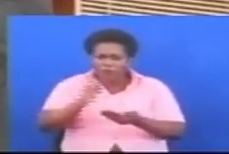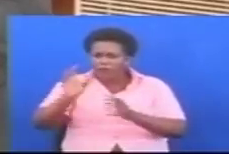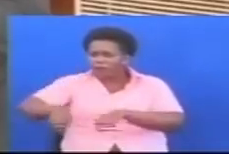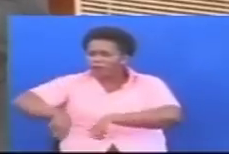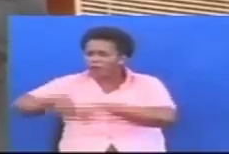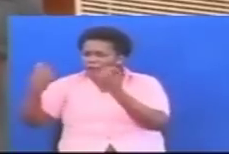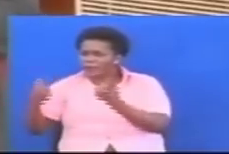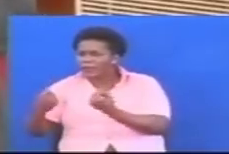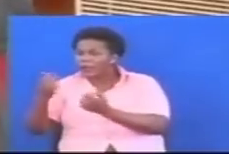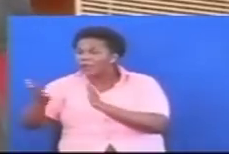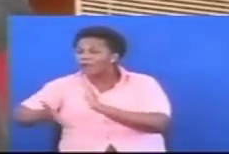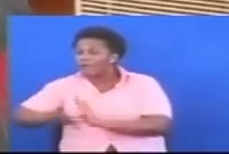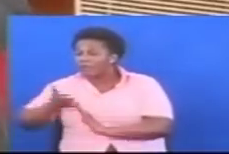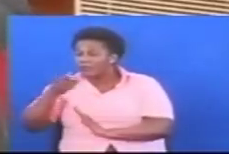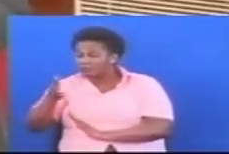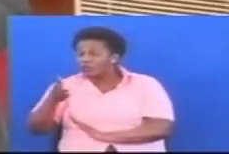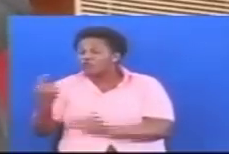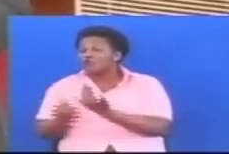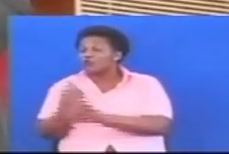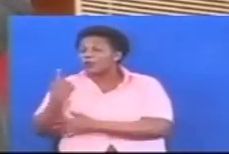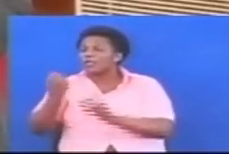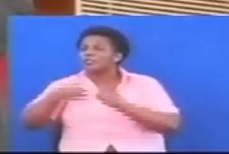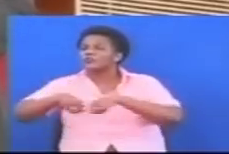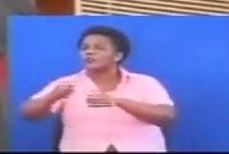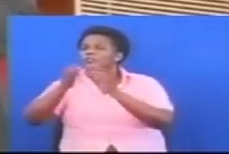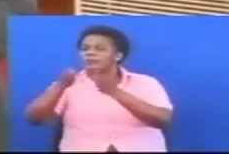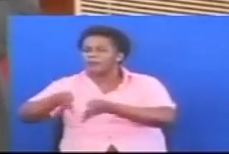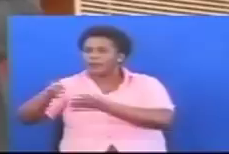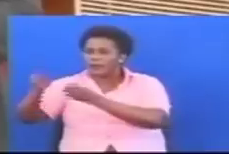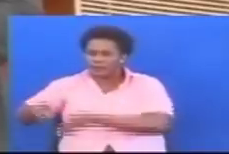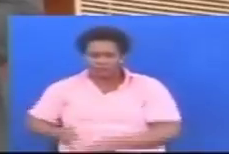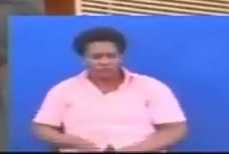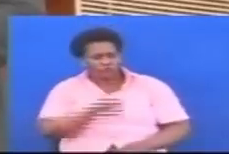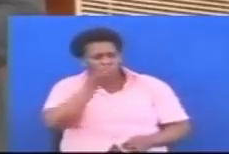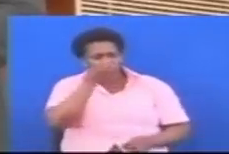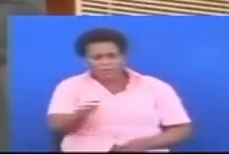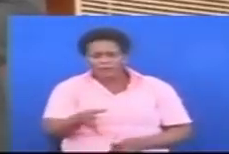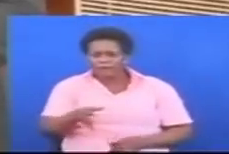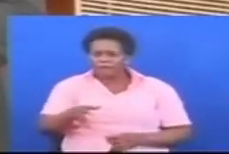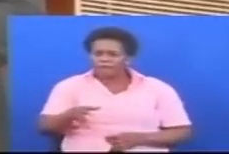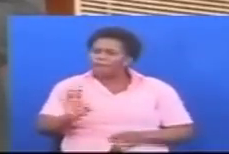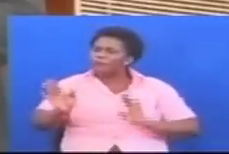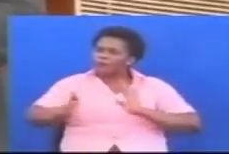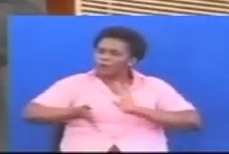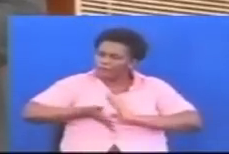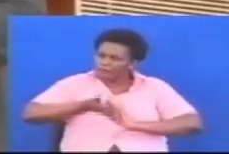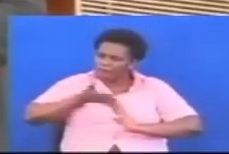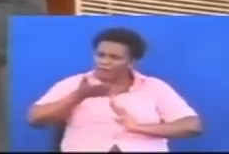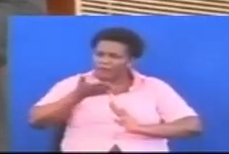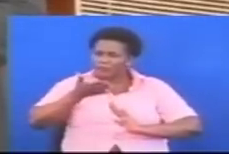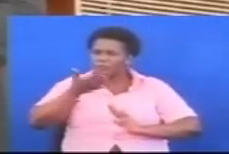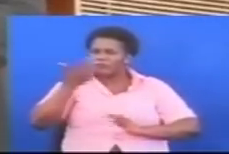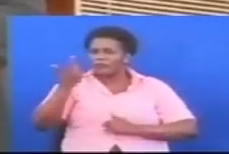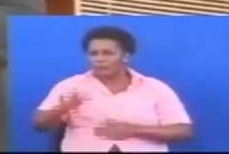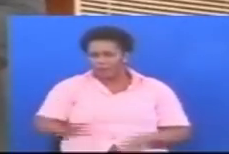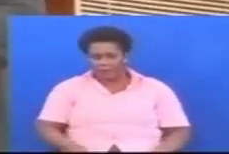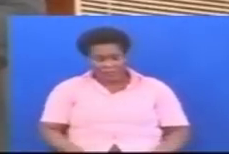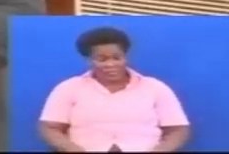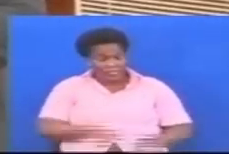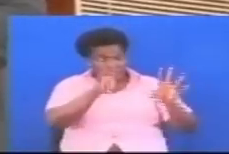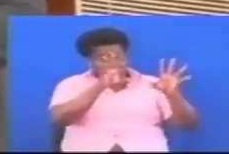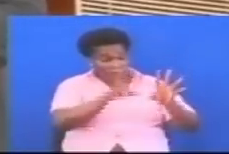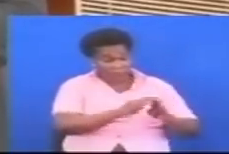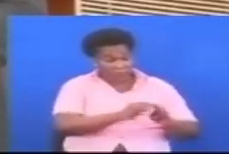za kibinadamu, swala la uchafuzi wa vyanzo vya maji. Taarifa za uchafuzi kuanzia mwaka